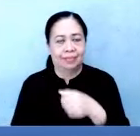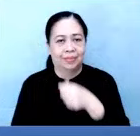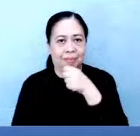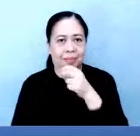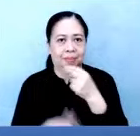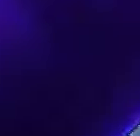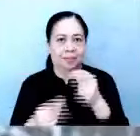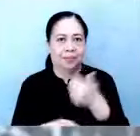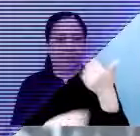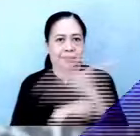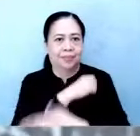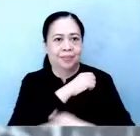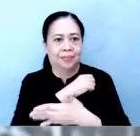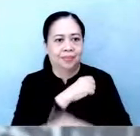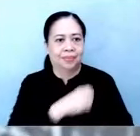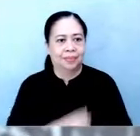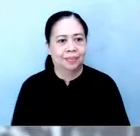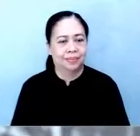Abroad.